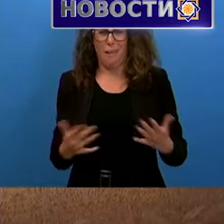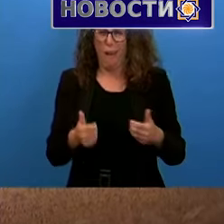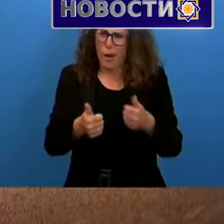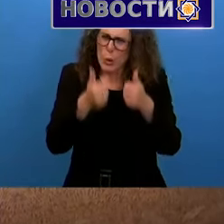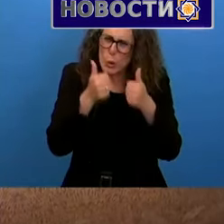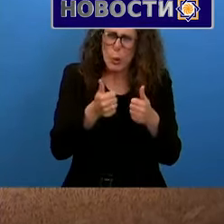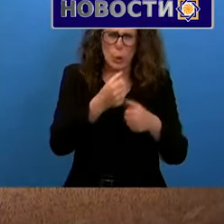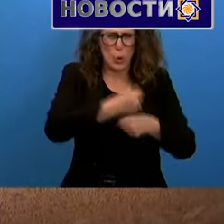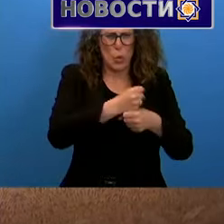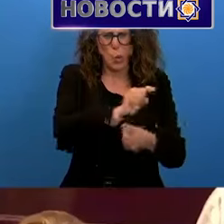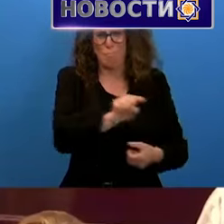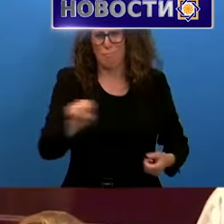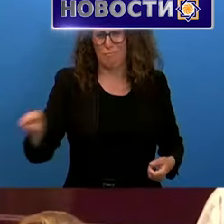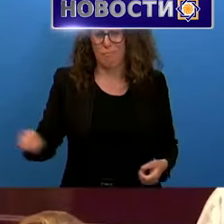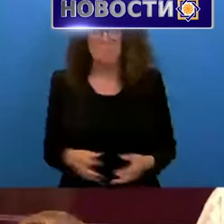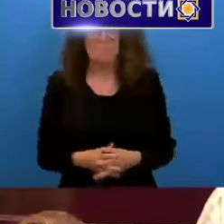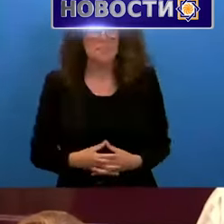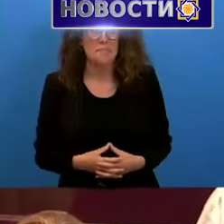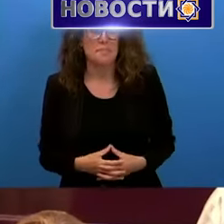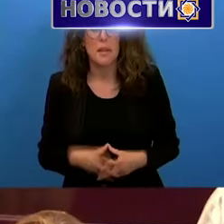состоянию на 2021 год из